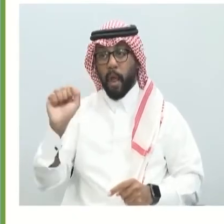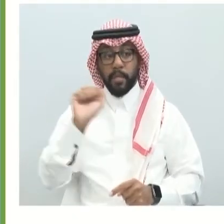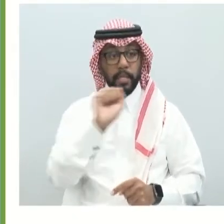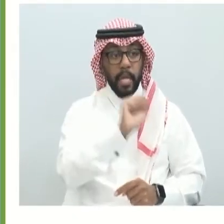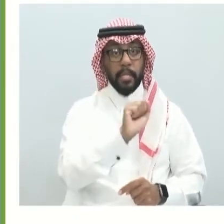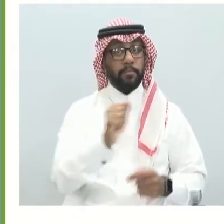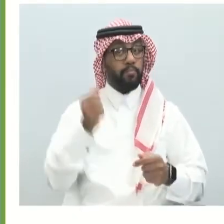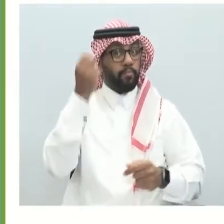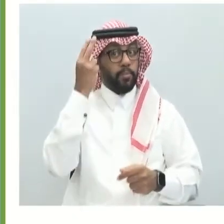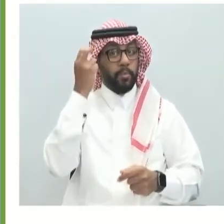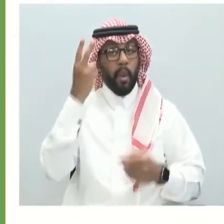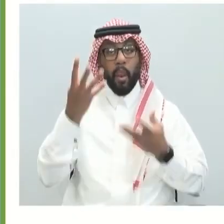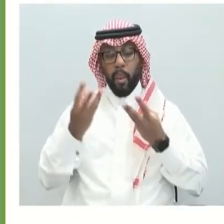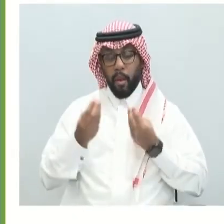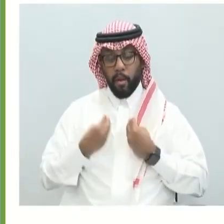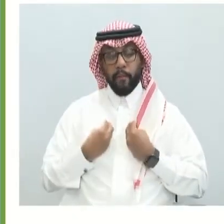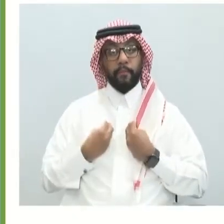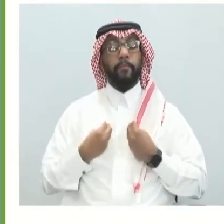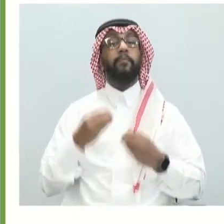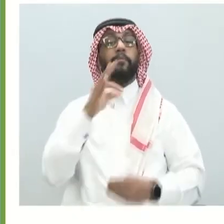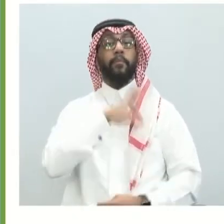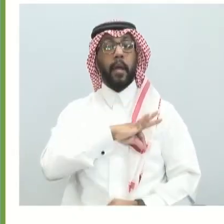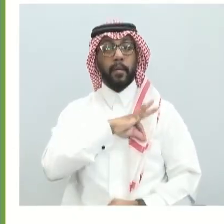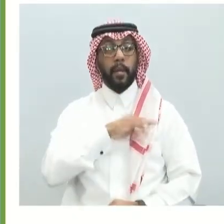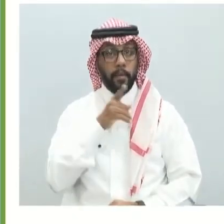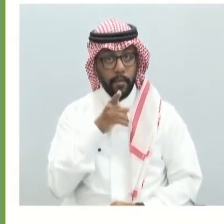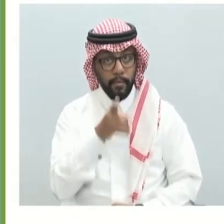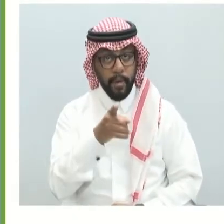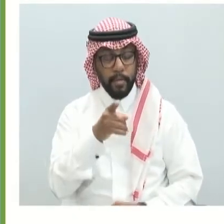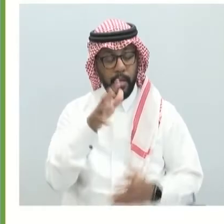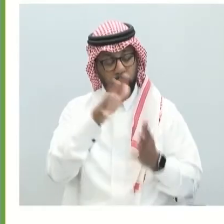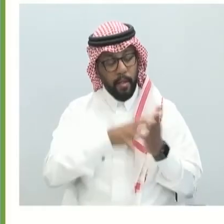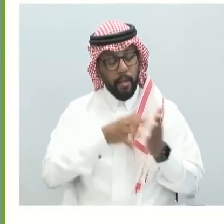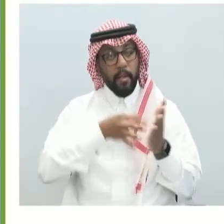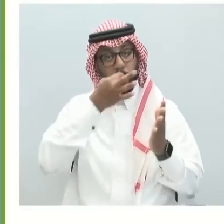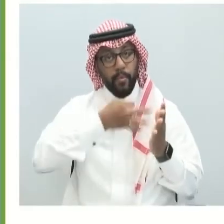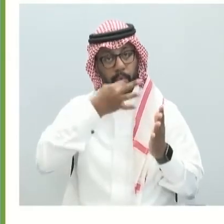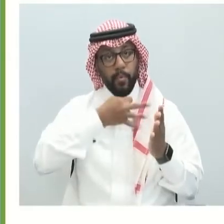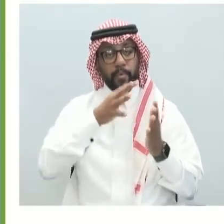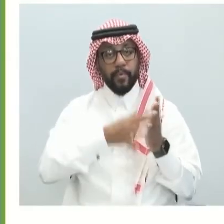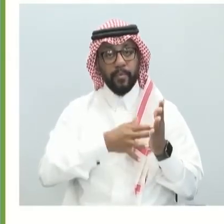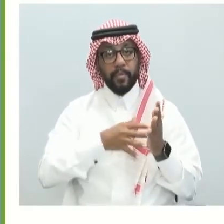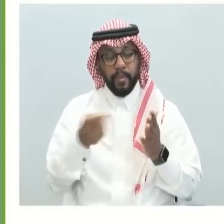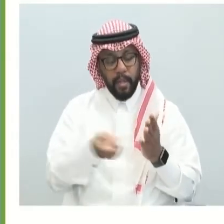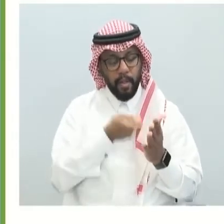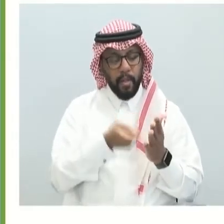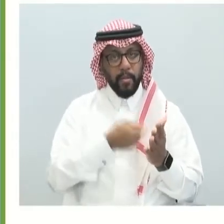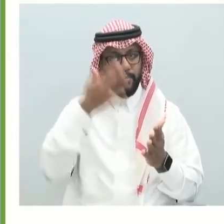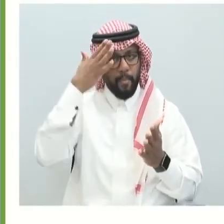منها على فكره رئيسه عبر الكاتب عنها تعبيرا واضحه